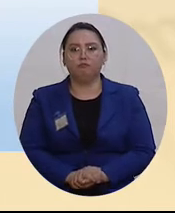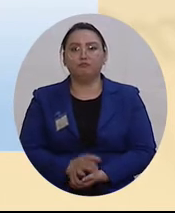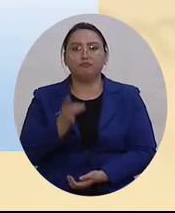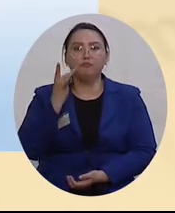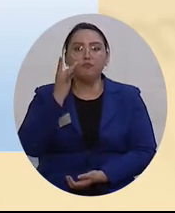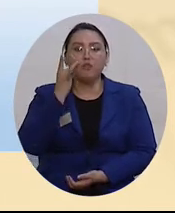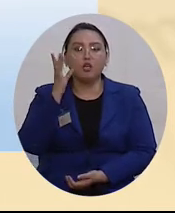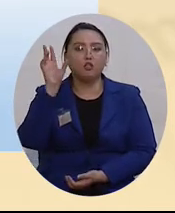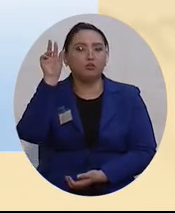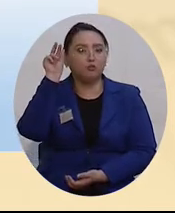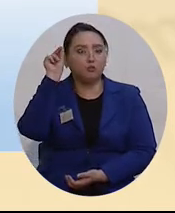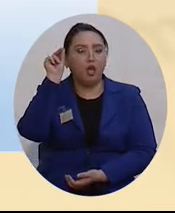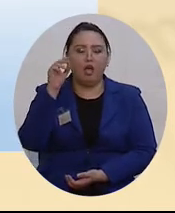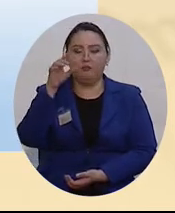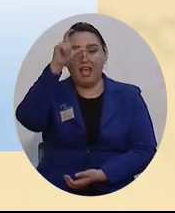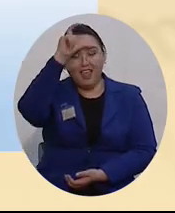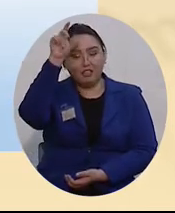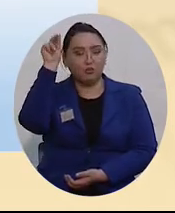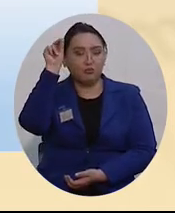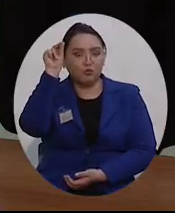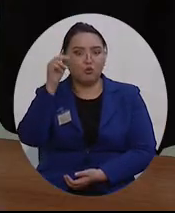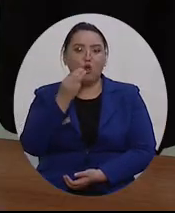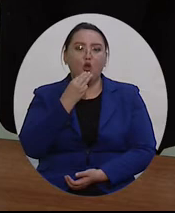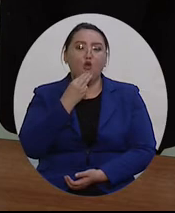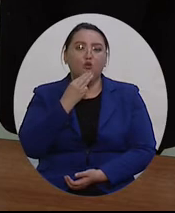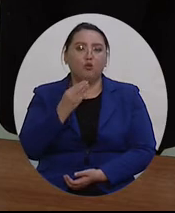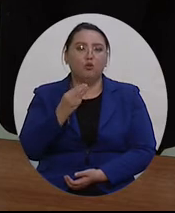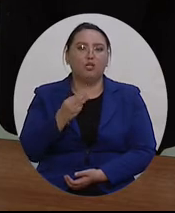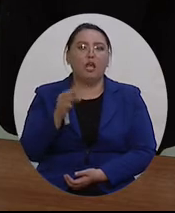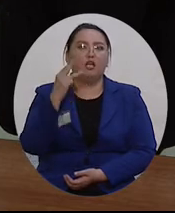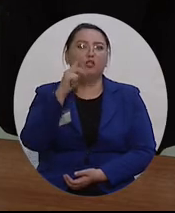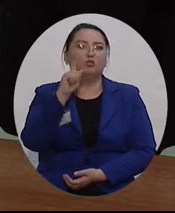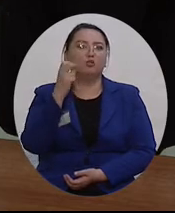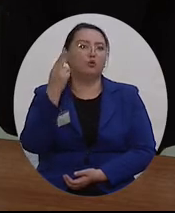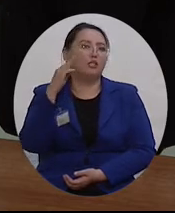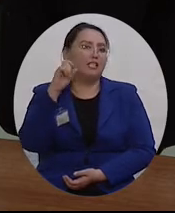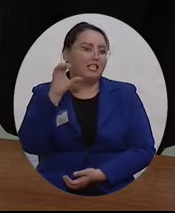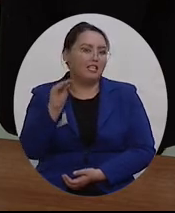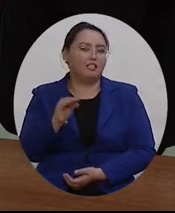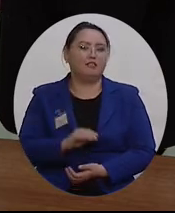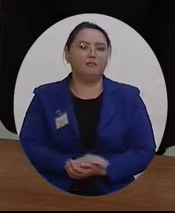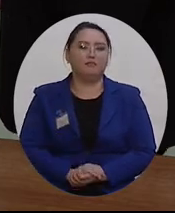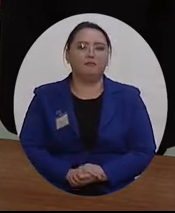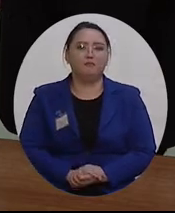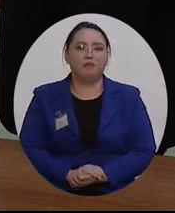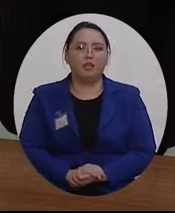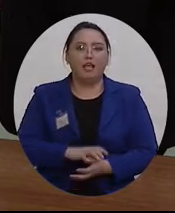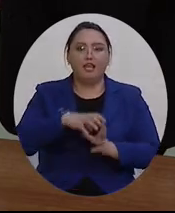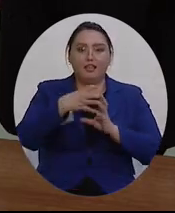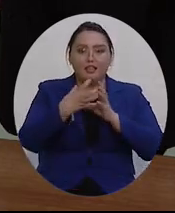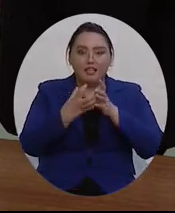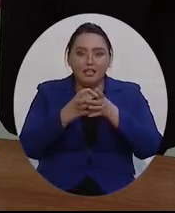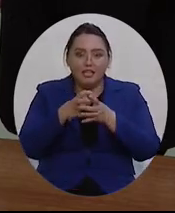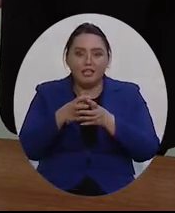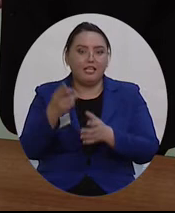Эрдэм сурч шударгаар зүтгэж олондоо тус үйлдэмөө. Дэлхий